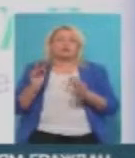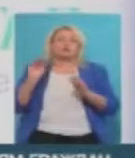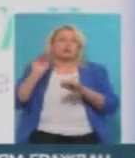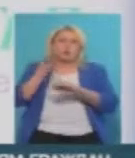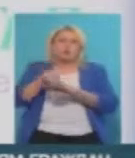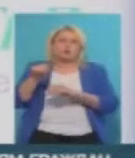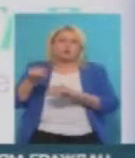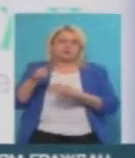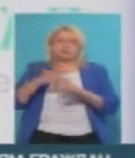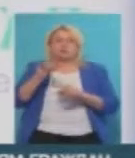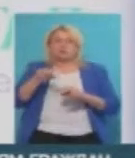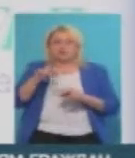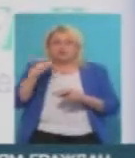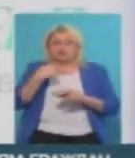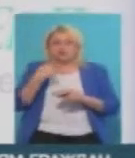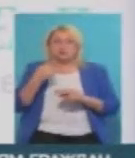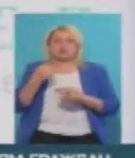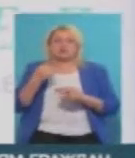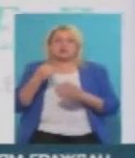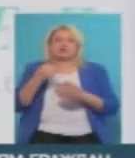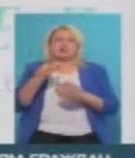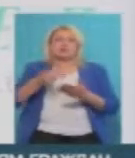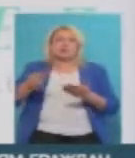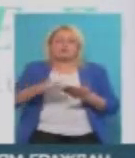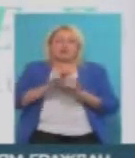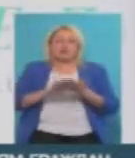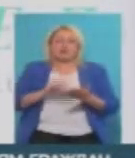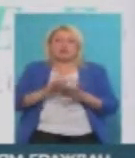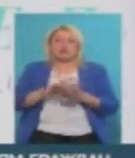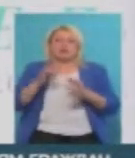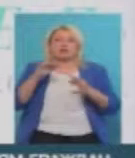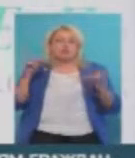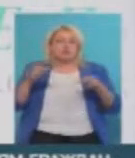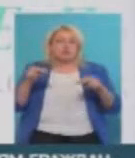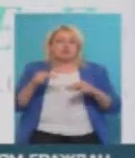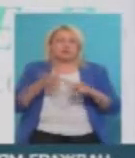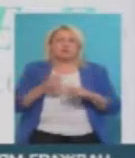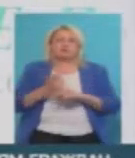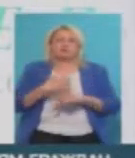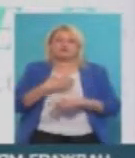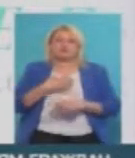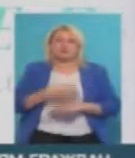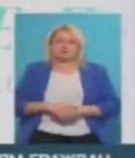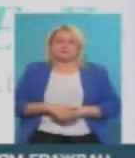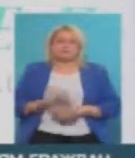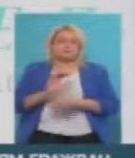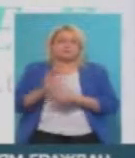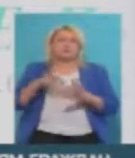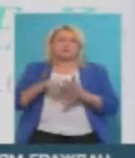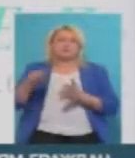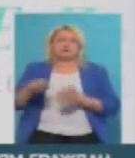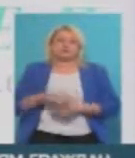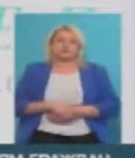это документы, удостоверяющие личности, подтверждающие документы, и сама подпись заявления должны нотариально свидетельствоваться. То есть это очень важно. И отправляется почтовой